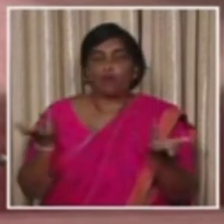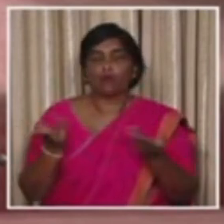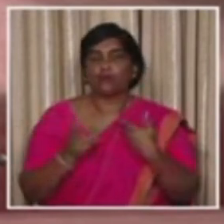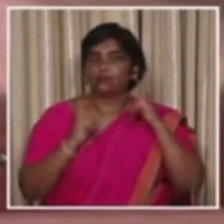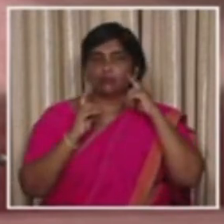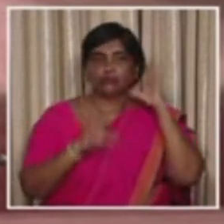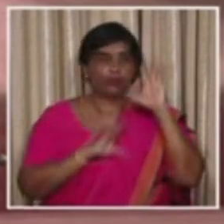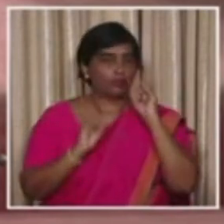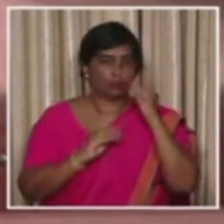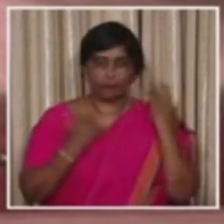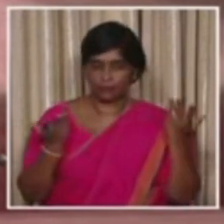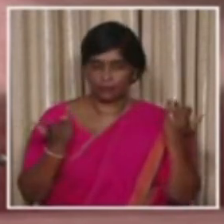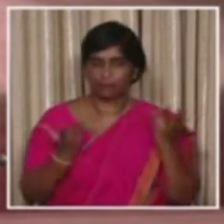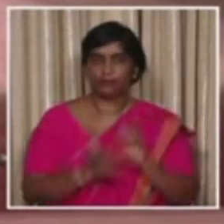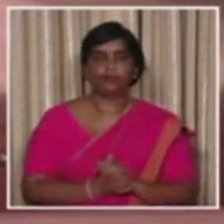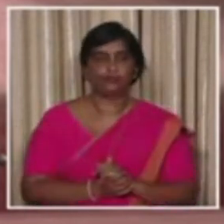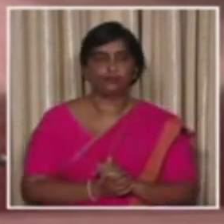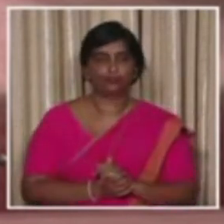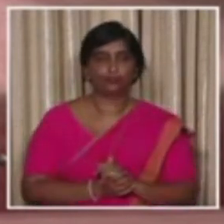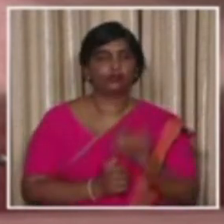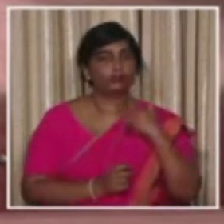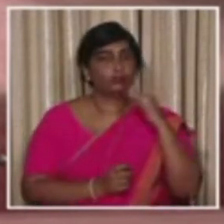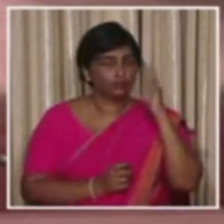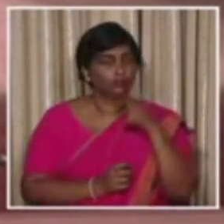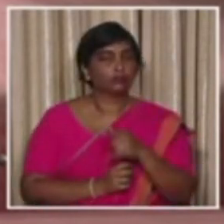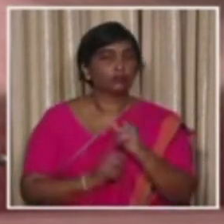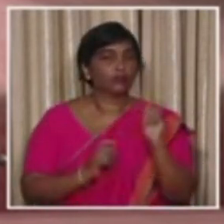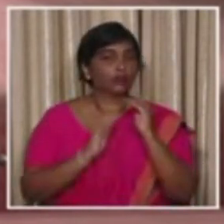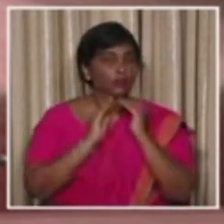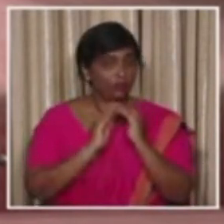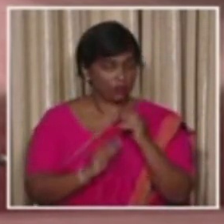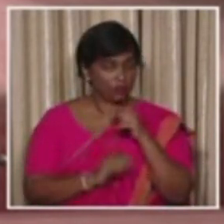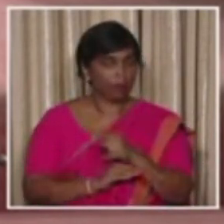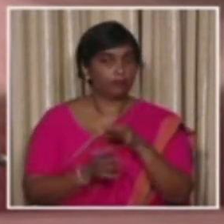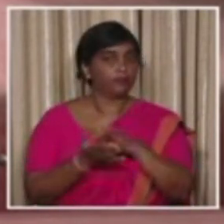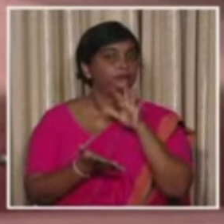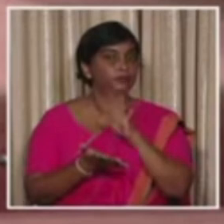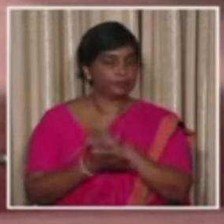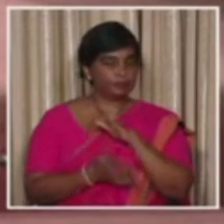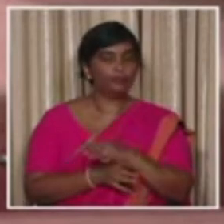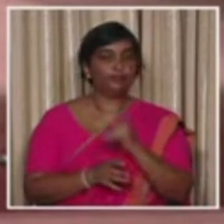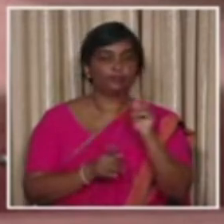அலுவலகத்தை திறந்து அவர்களுக்கு நஷ்டஈடு கொடுப்பதற்காக கூட இங்கே